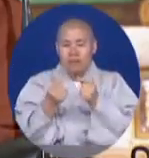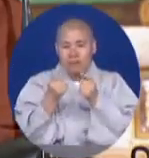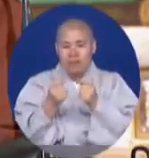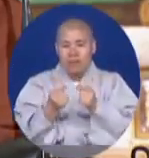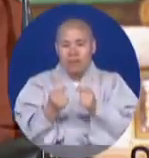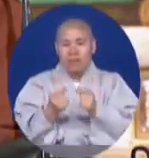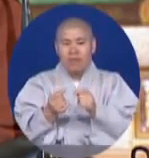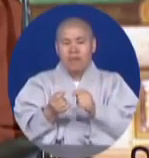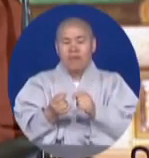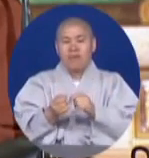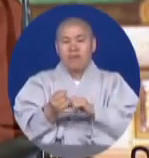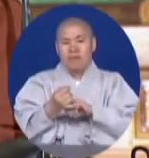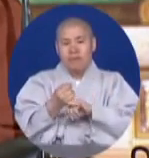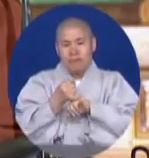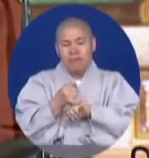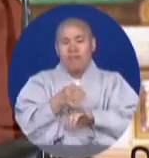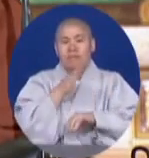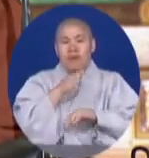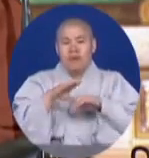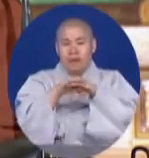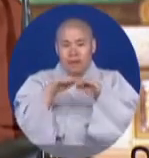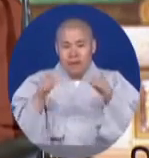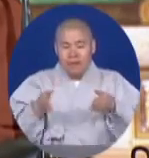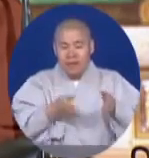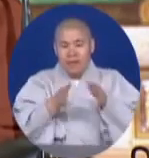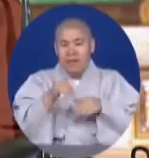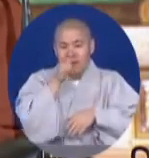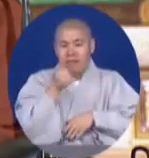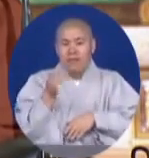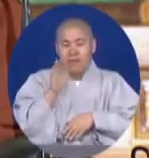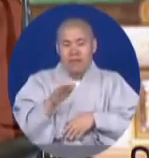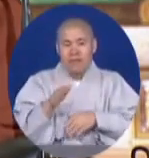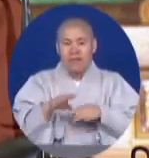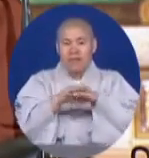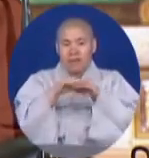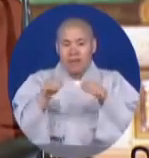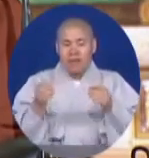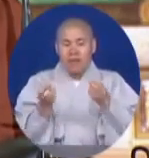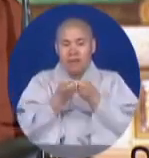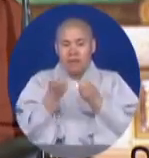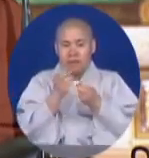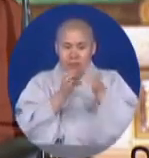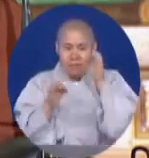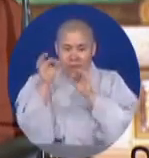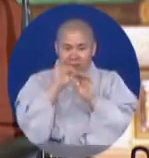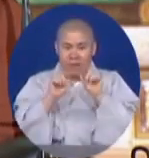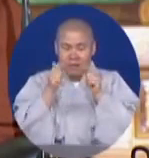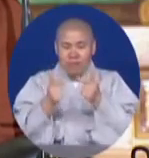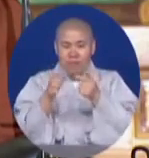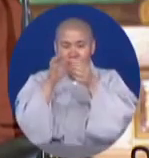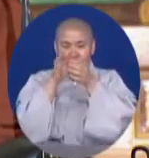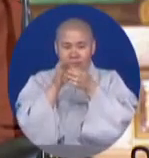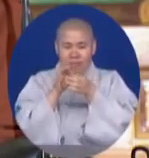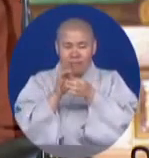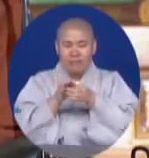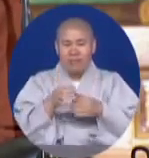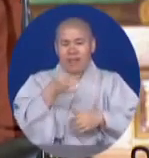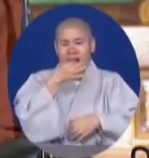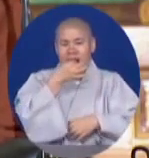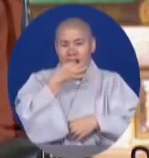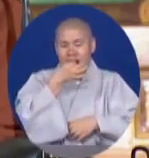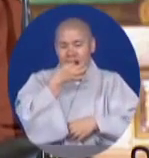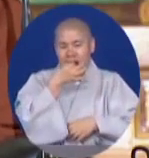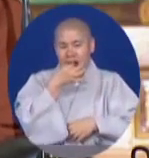뻔히 해결할 길이 있는데 그 해결할 길은 안 찾고 계속 그